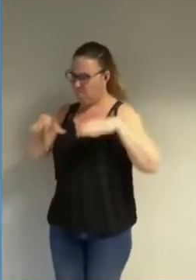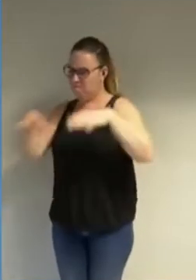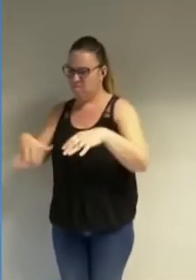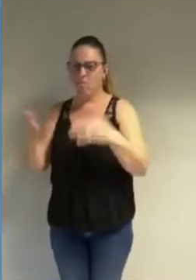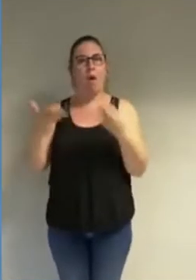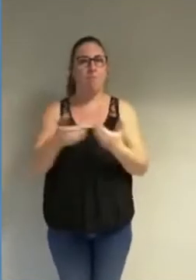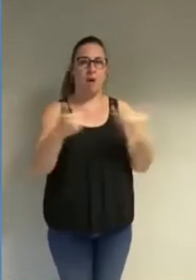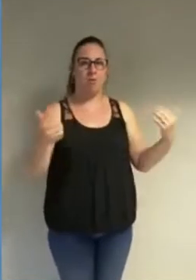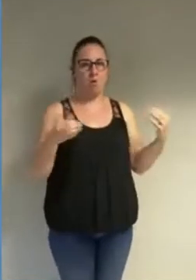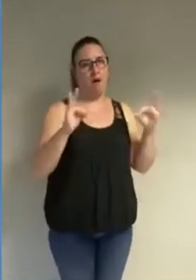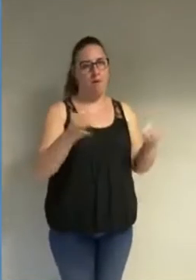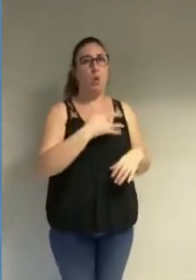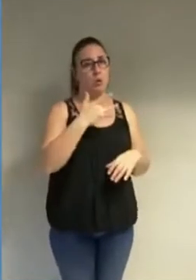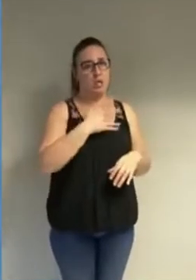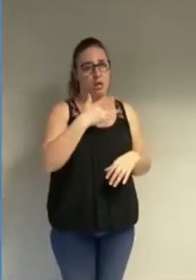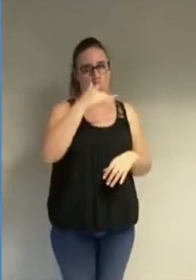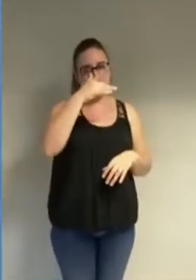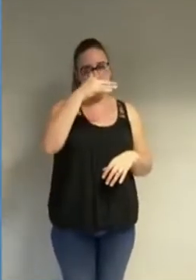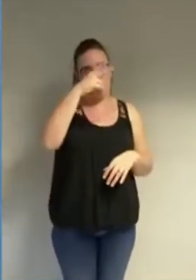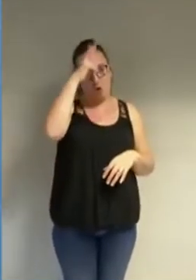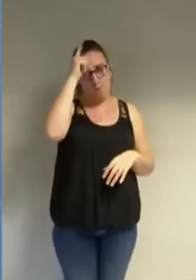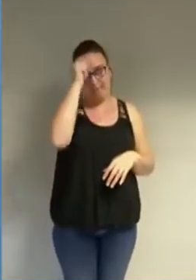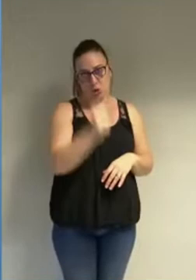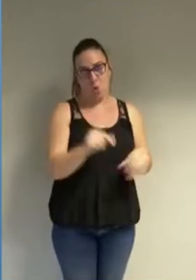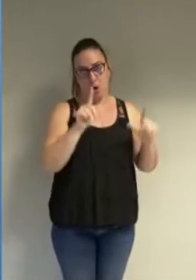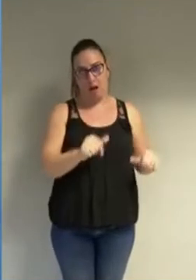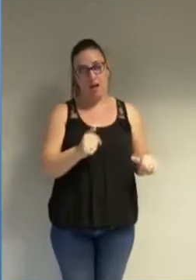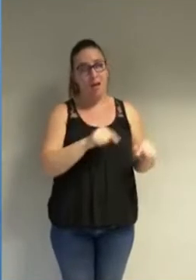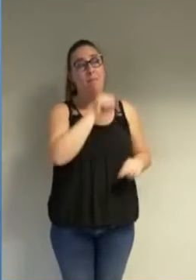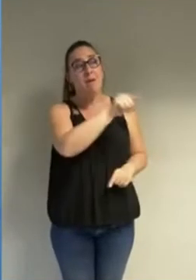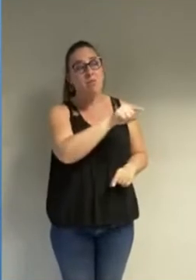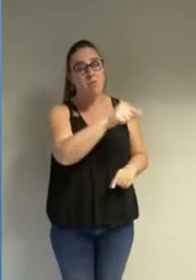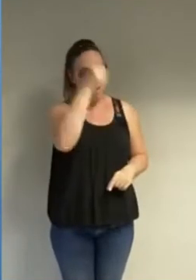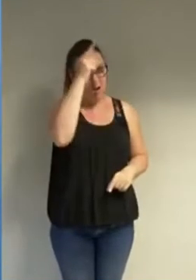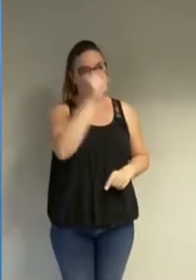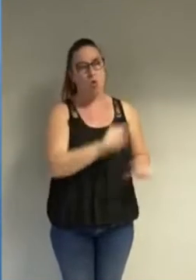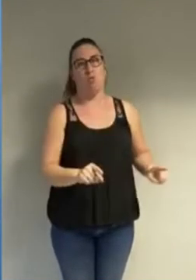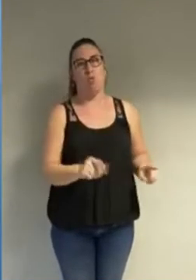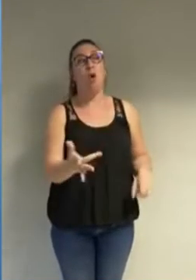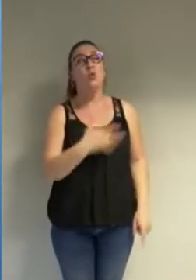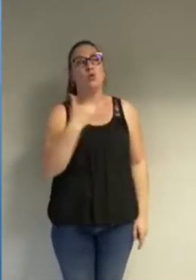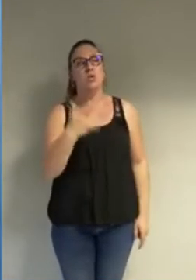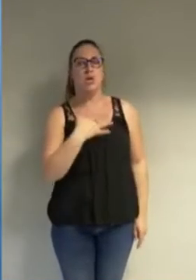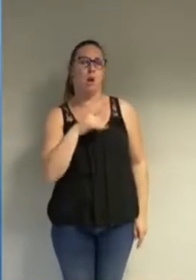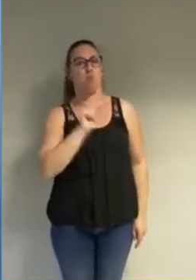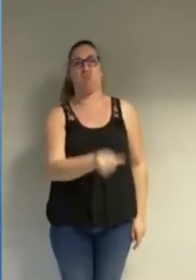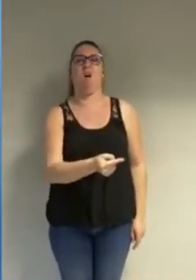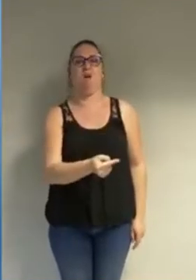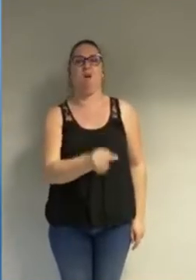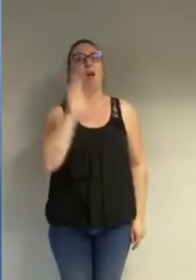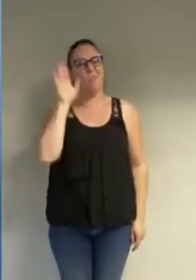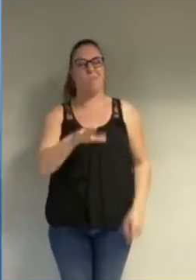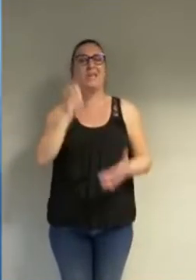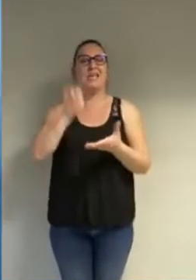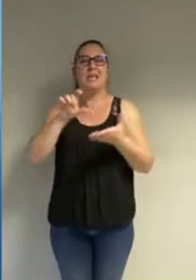des idiots utiles de l'islamisme, sauf que vous n'êtes pas idiots, vous êtes seulement utiles. Je voudrais